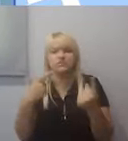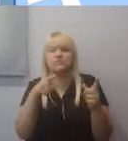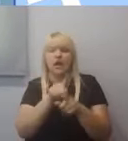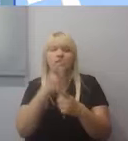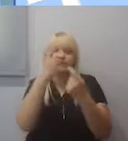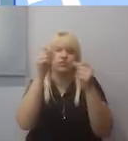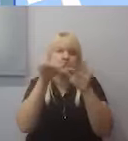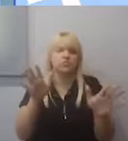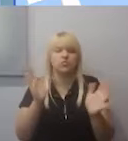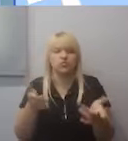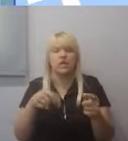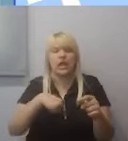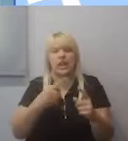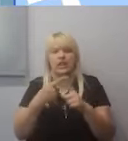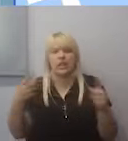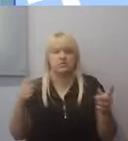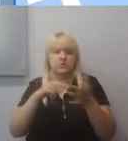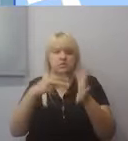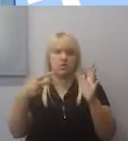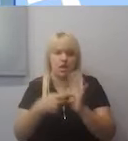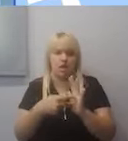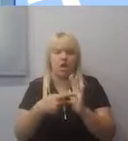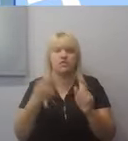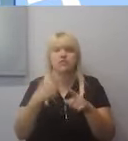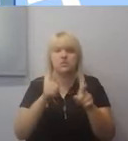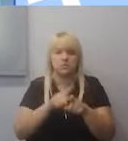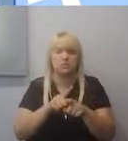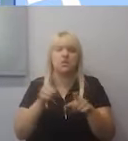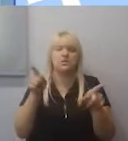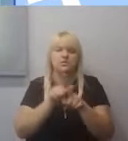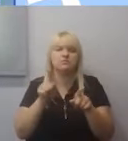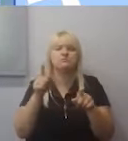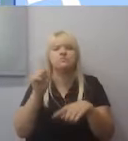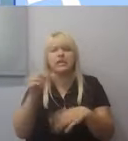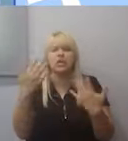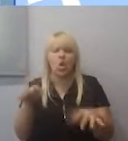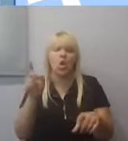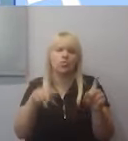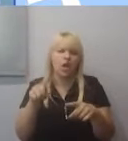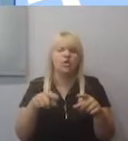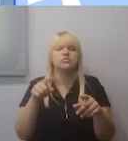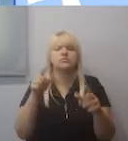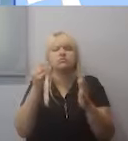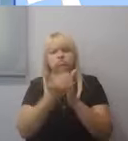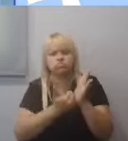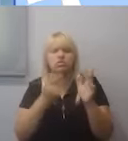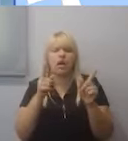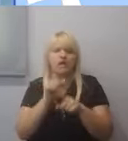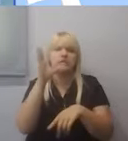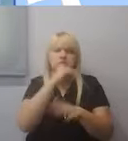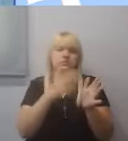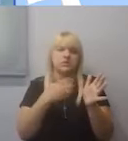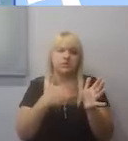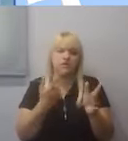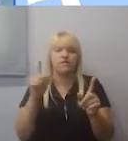tie ilgtermiņa plāni ja jo ir ir jau pāris scenāriji ja kur pēc būtības var izmantot puses no